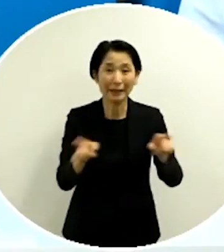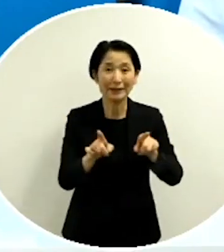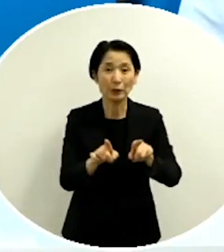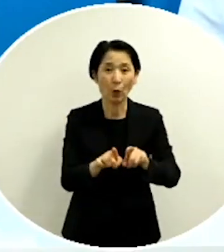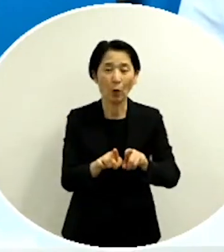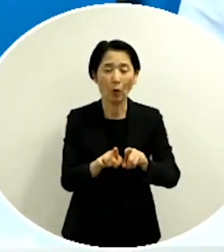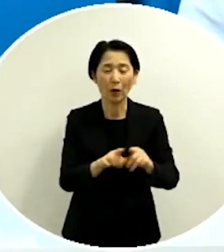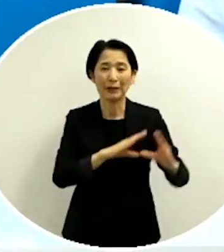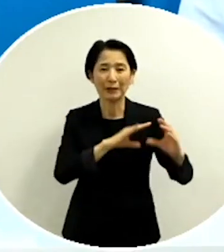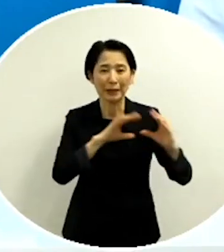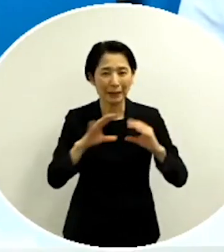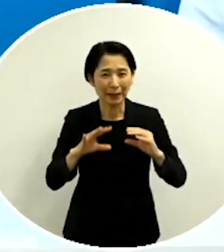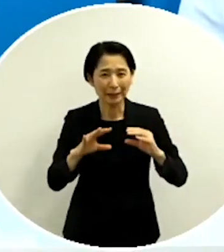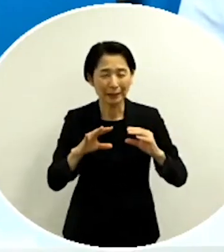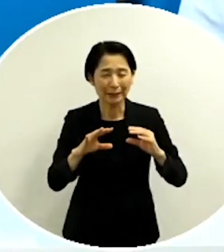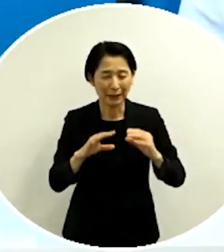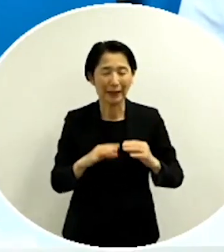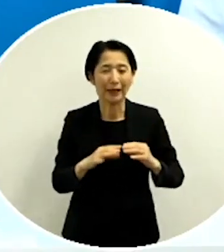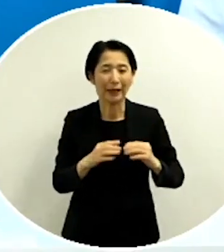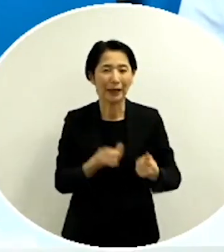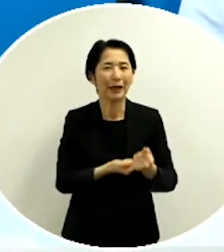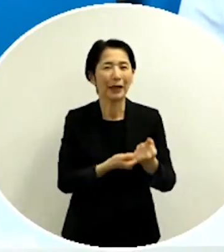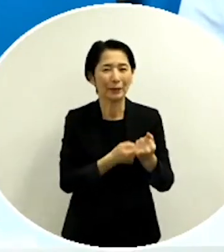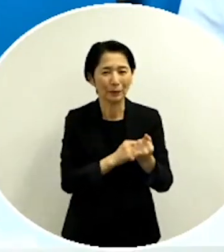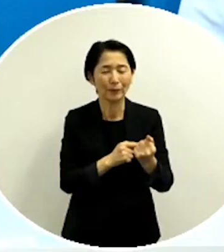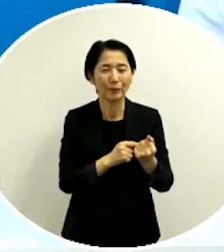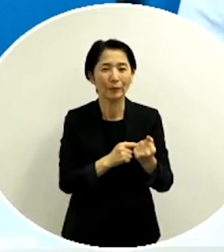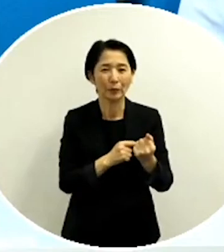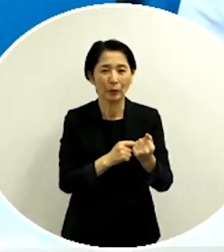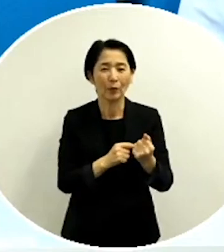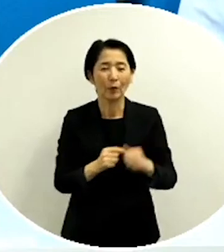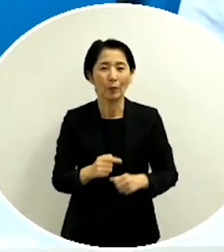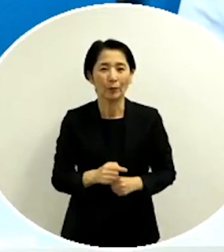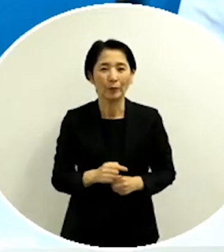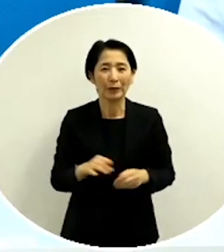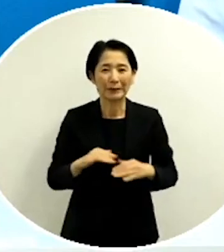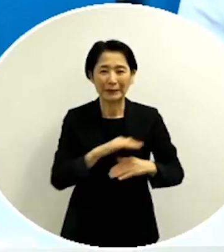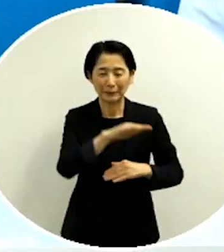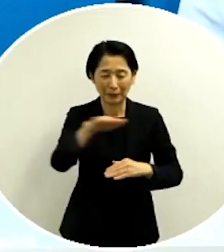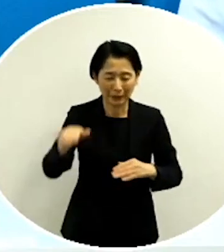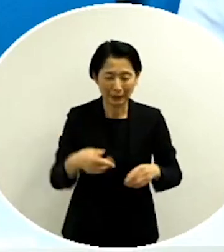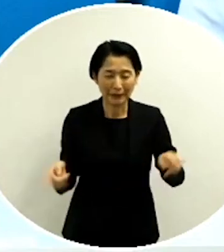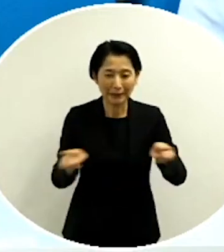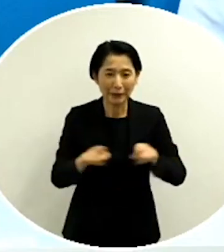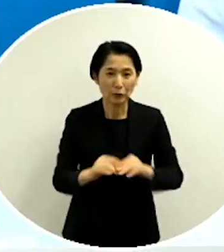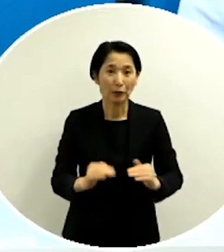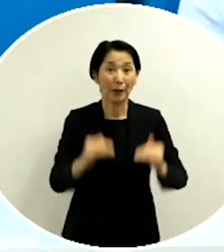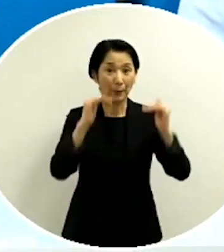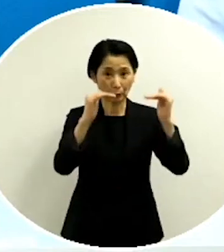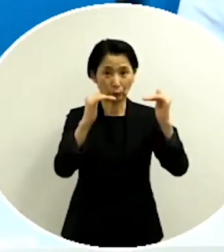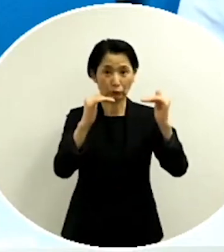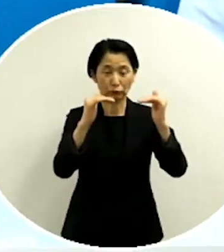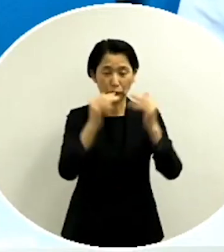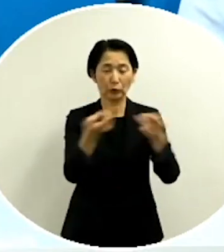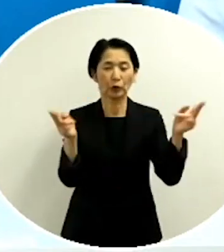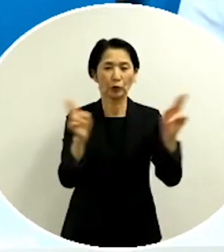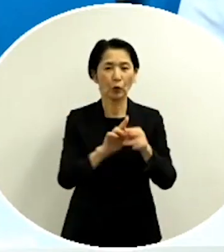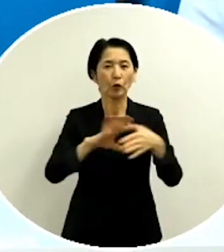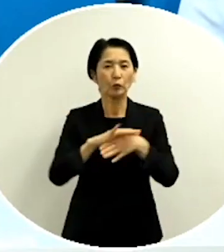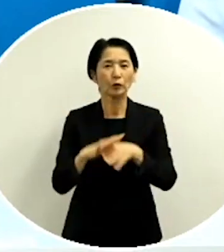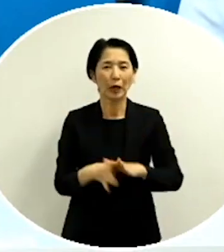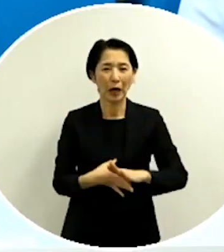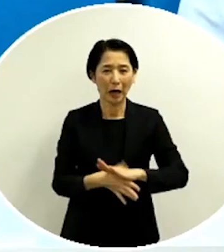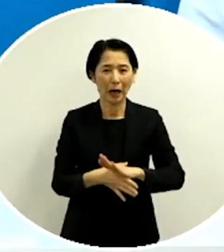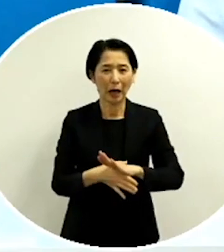優しさと包容力と包摂の力とそして一緒に高め合っていくという頭の文化を創っていくことがです